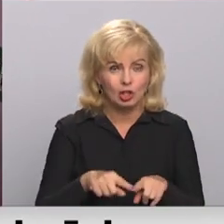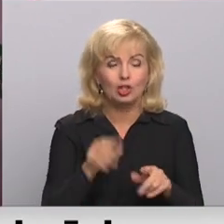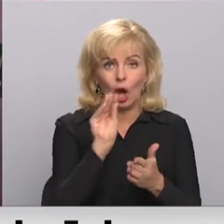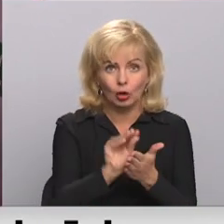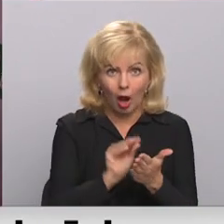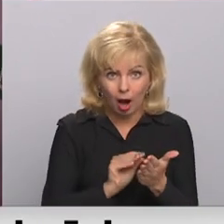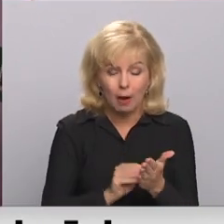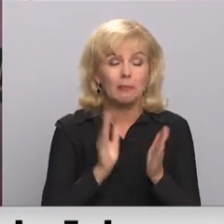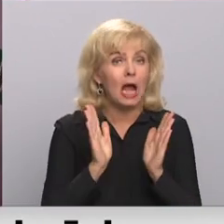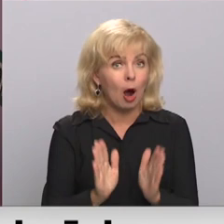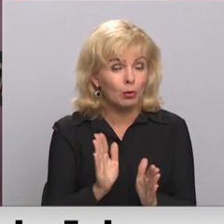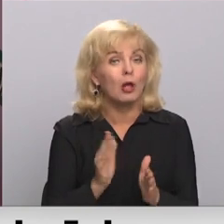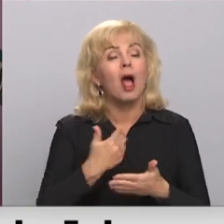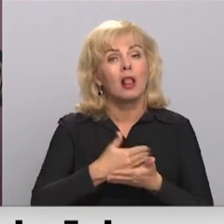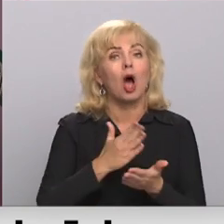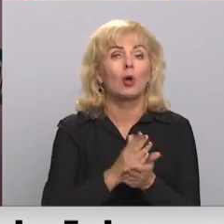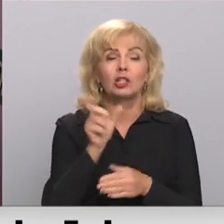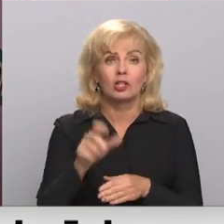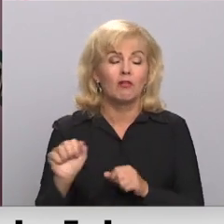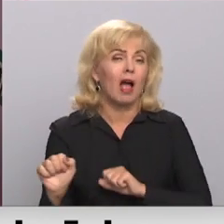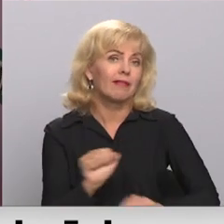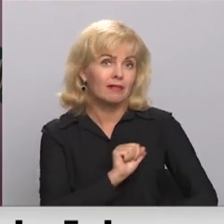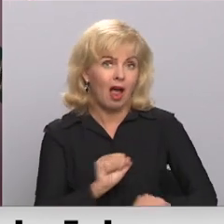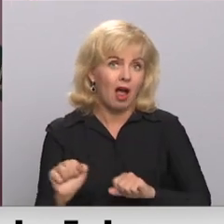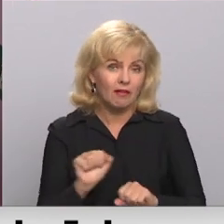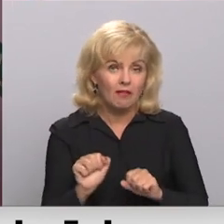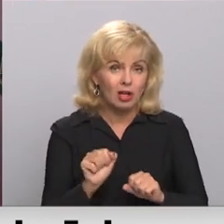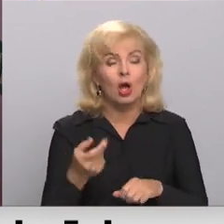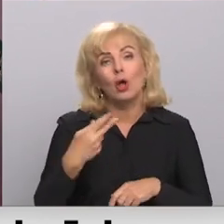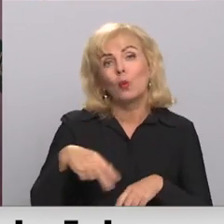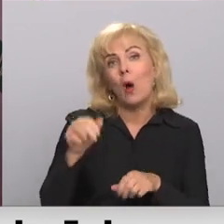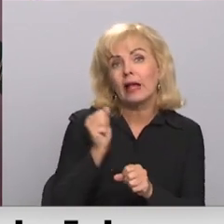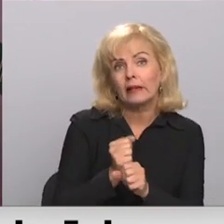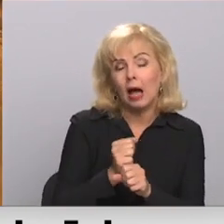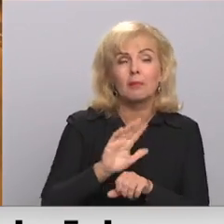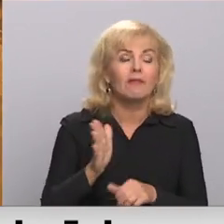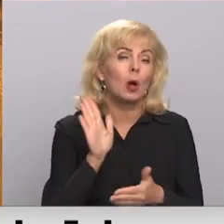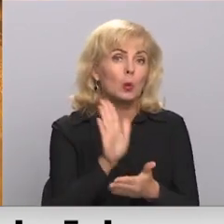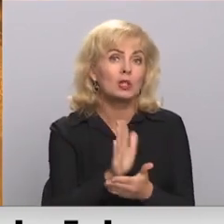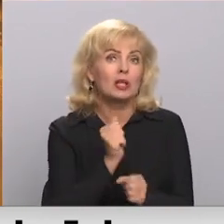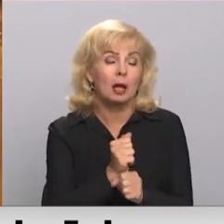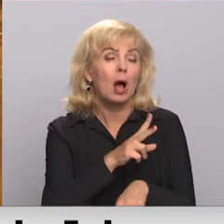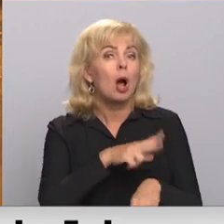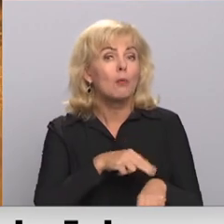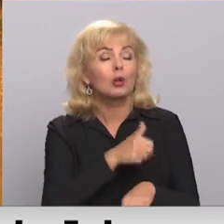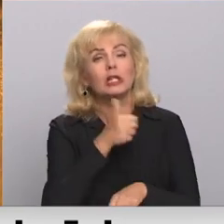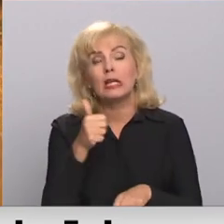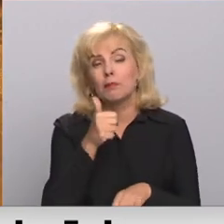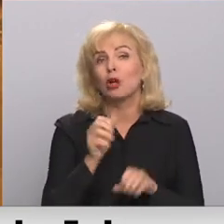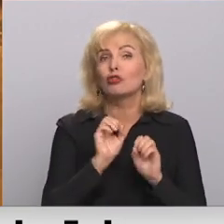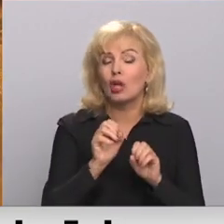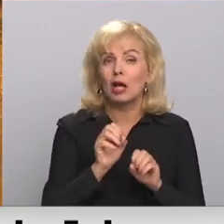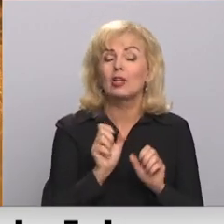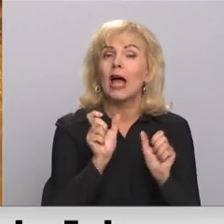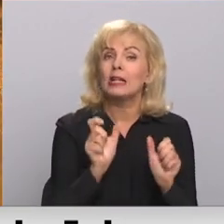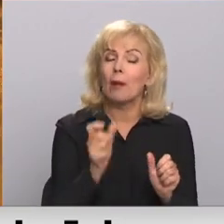pašapliecinājumam, jā, un pārsvarā cilvēki jau devās arī no darba vai uz darbu. Policija īpaši uzsver